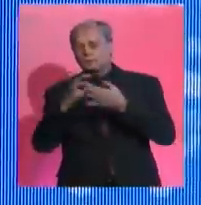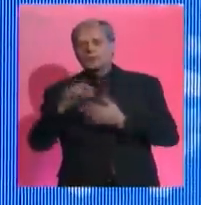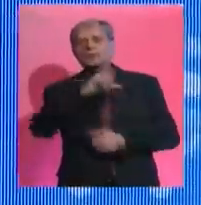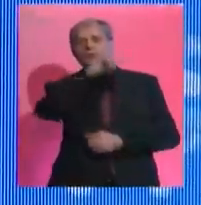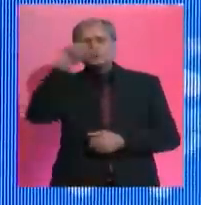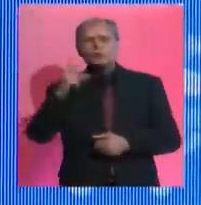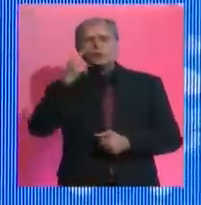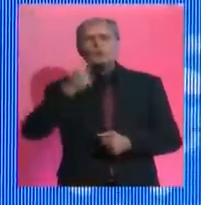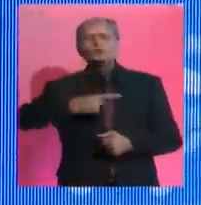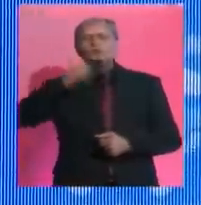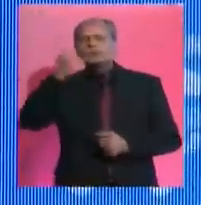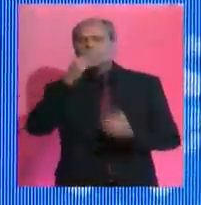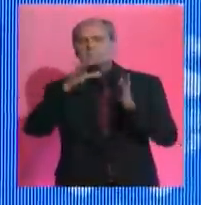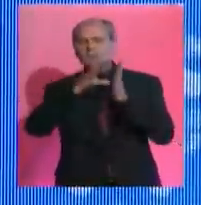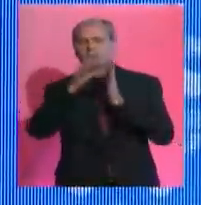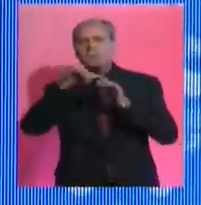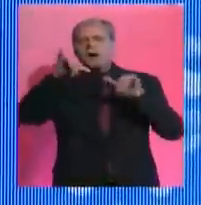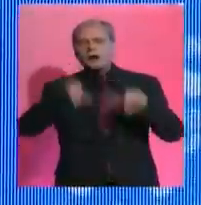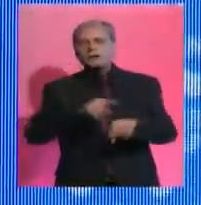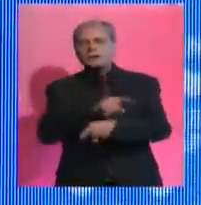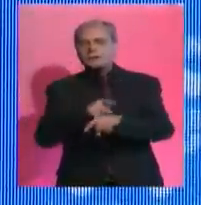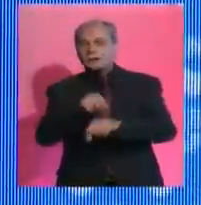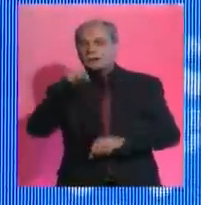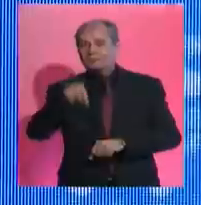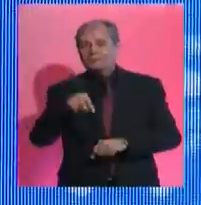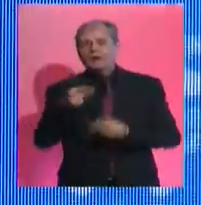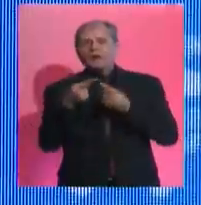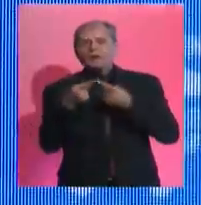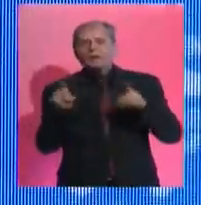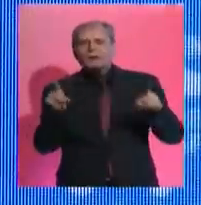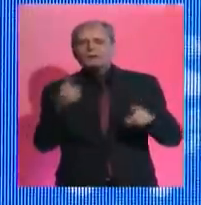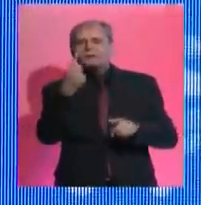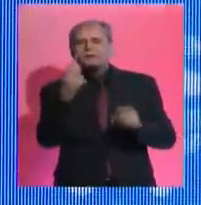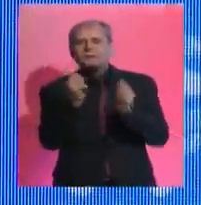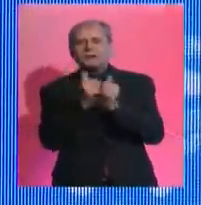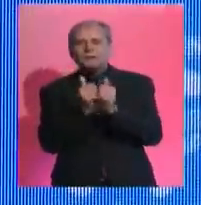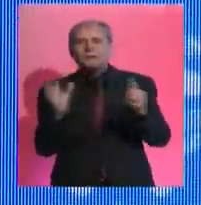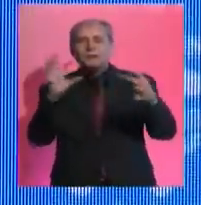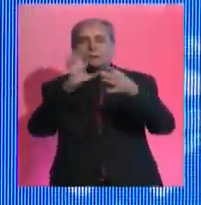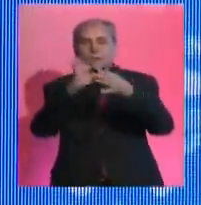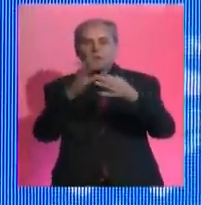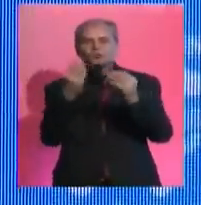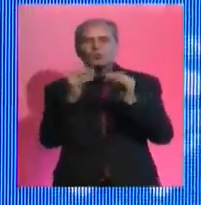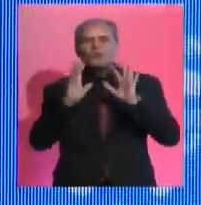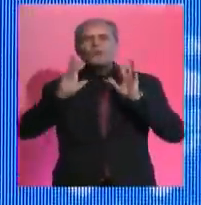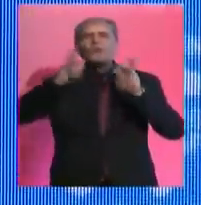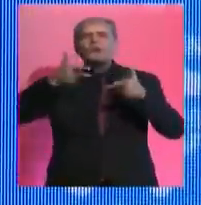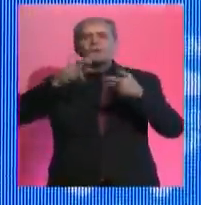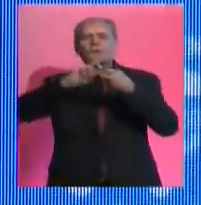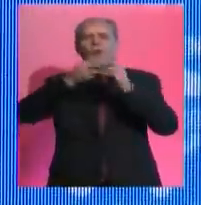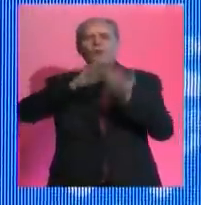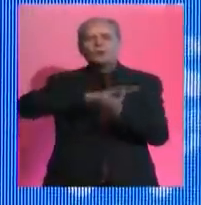Türkiye Cumhuriyeti'nin tarihi Aynı zamanda farklılıkların bir araya gelerek pek çok bu